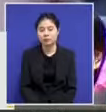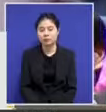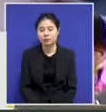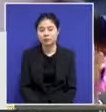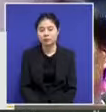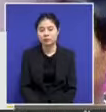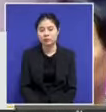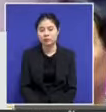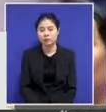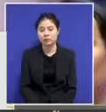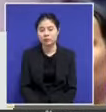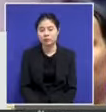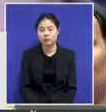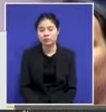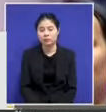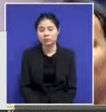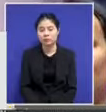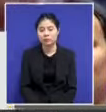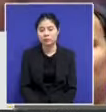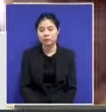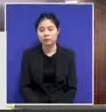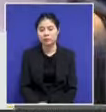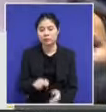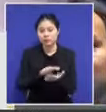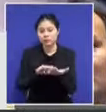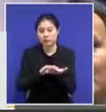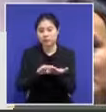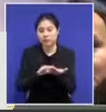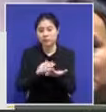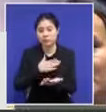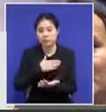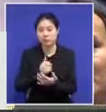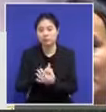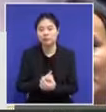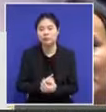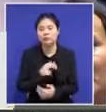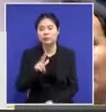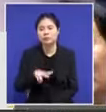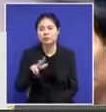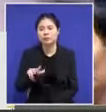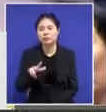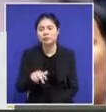ท่านประธานครับกับขอโทษครับผมอิทธิรัตน์ จันทรสุรินทร์ลำปางเพื่อไทยครับ